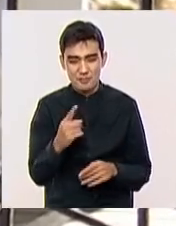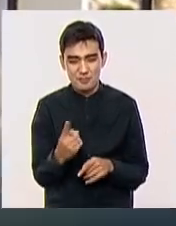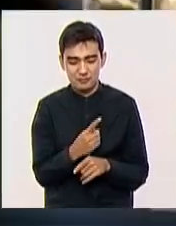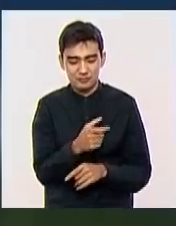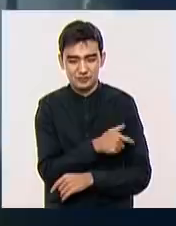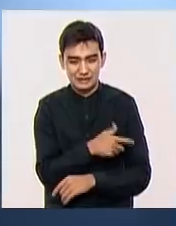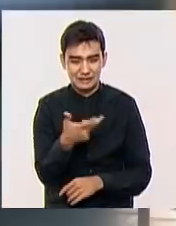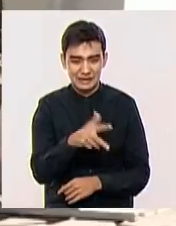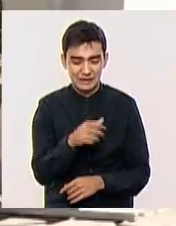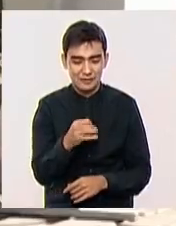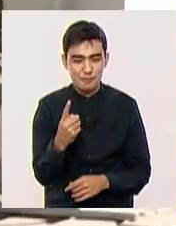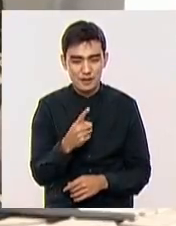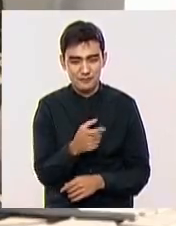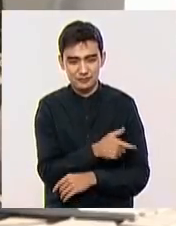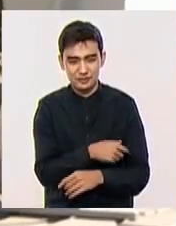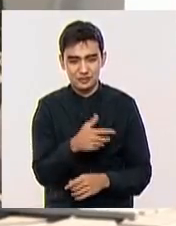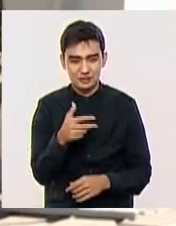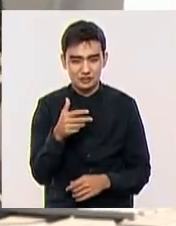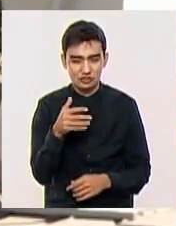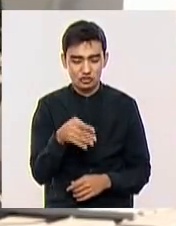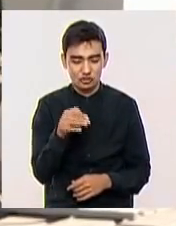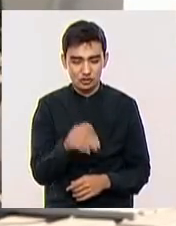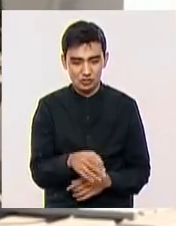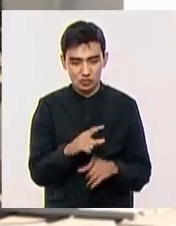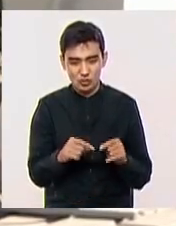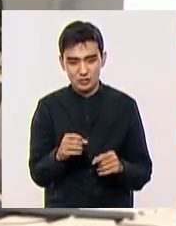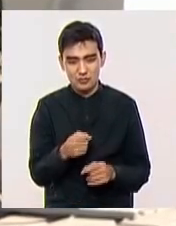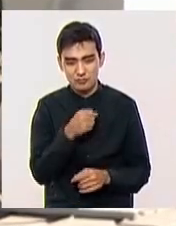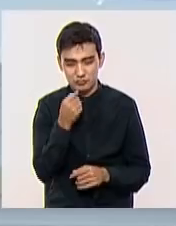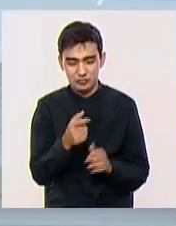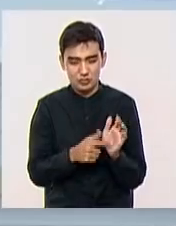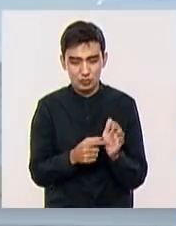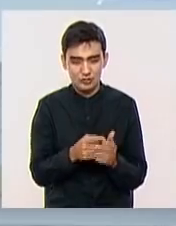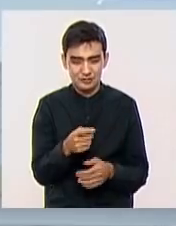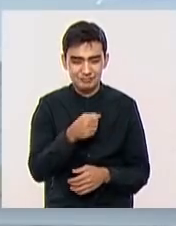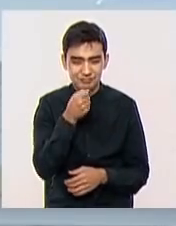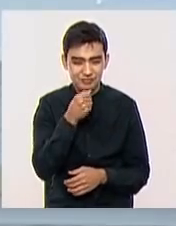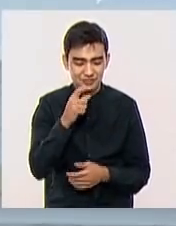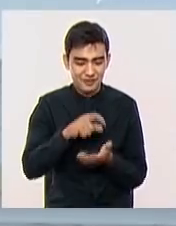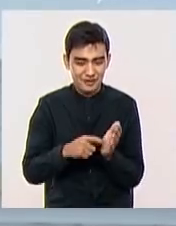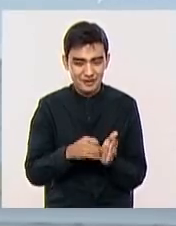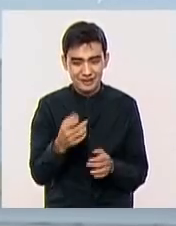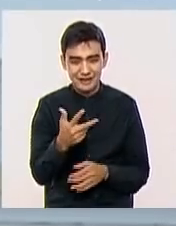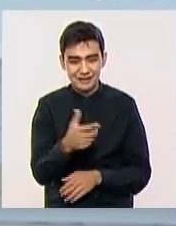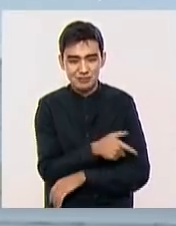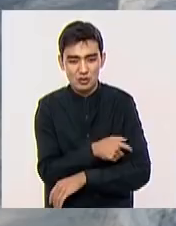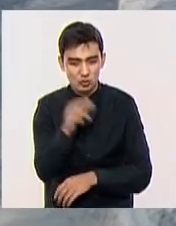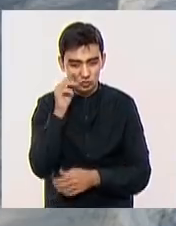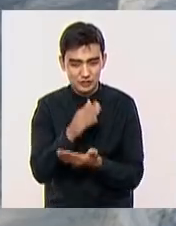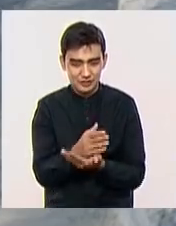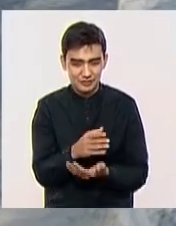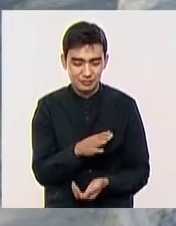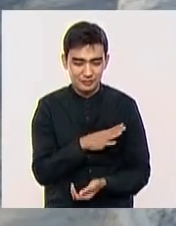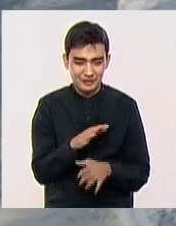школе учатся порядка 4000 школьников. Более 700 из них – старшеклассники, которые получают знания в третью смену. Дети